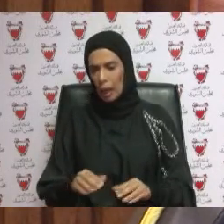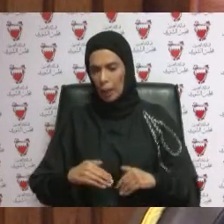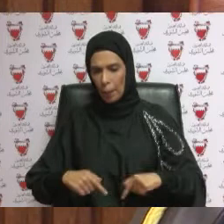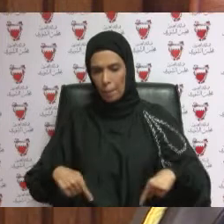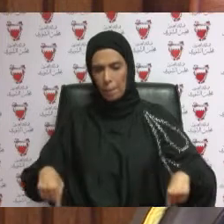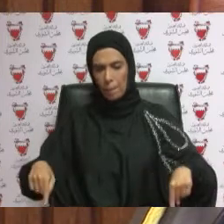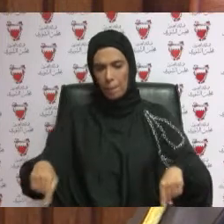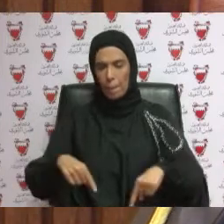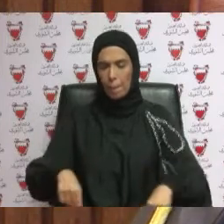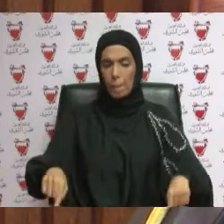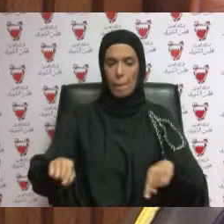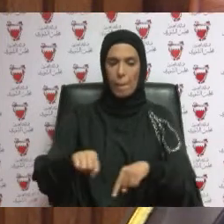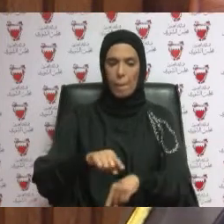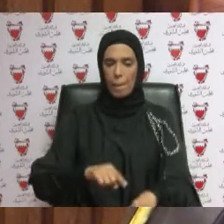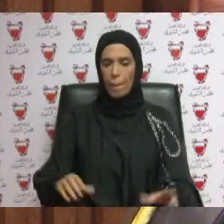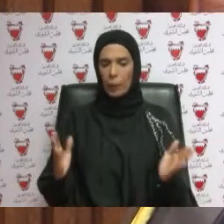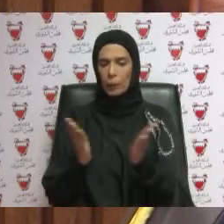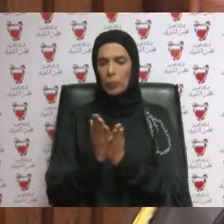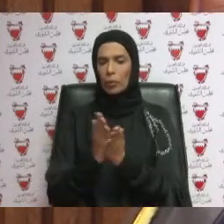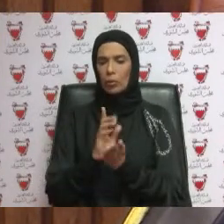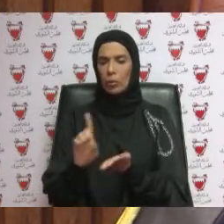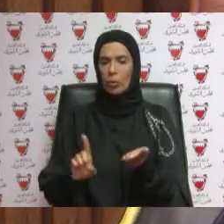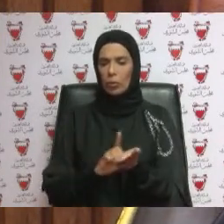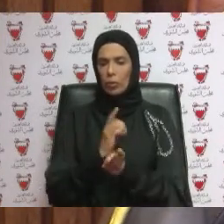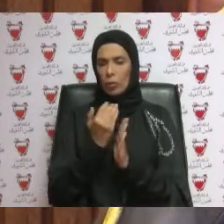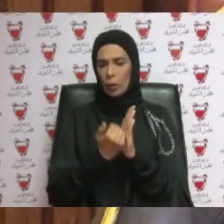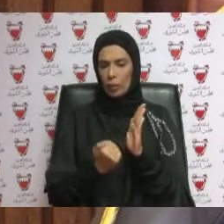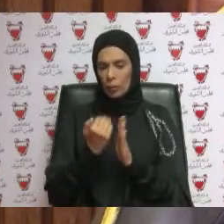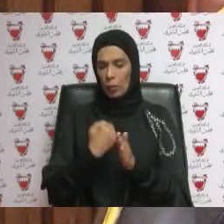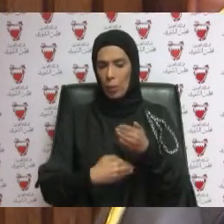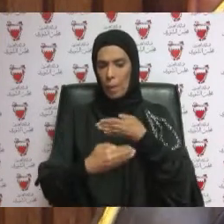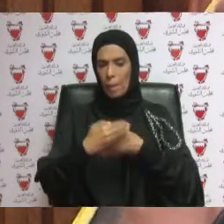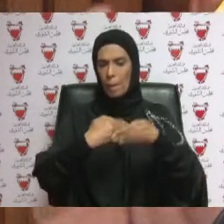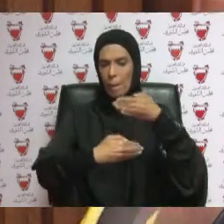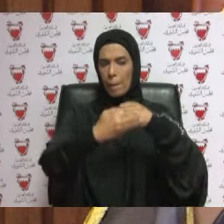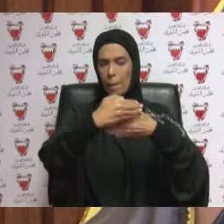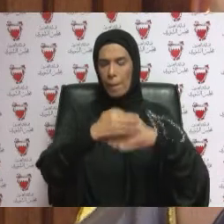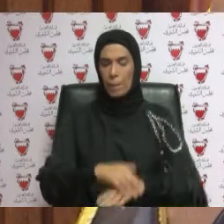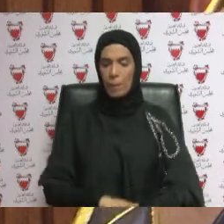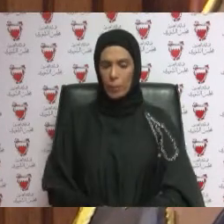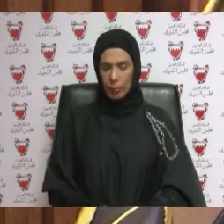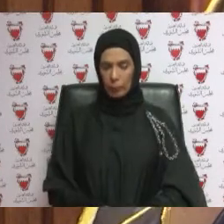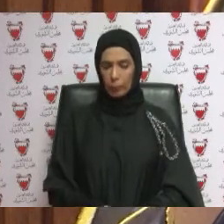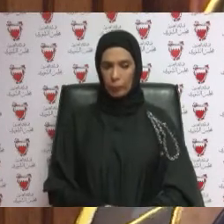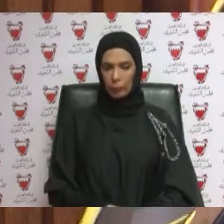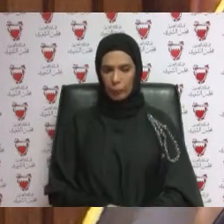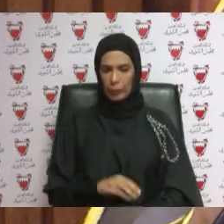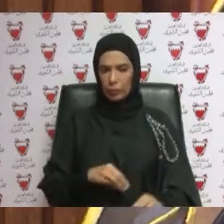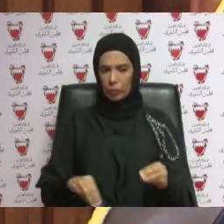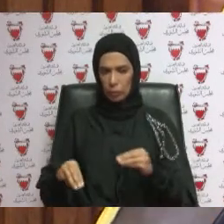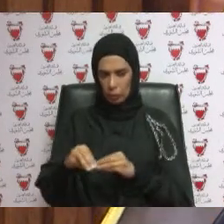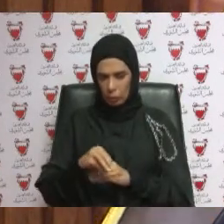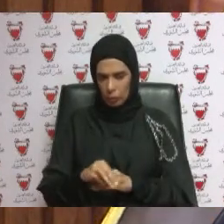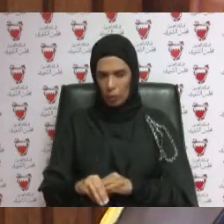للجهات المعنية لإعداد الدراسات البيئية والاقتصادية والعمرانية. نعم، هذه بالنسبة إلى التعديل اللي أوردته